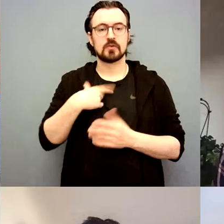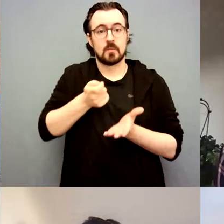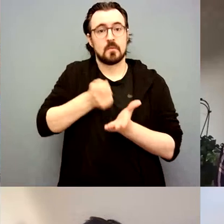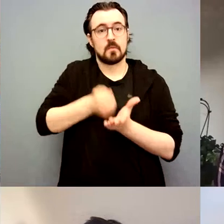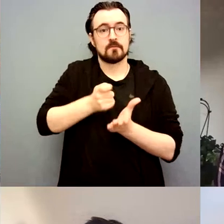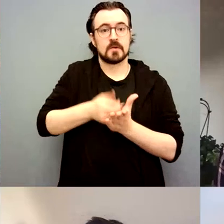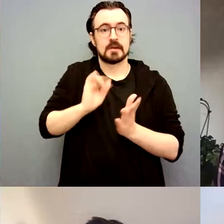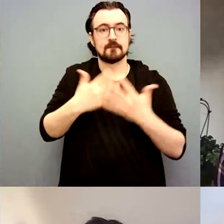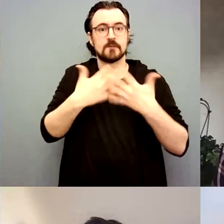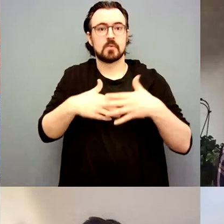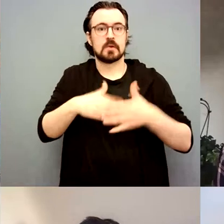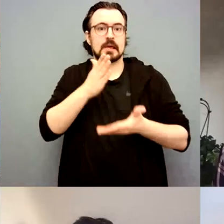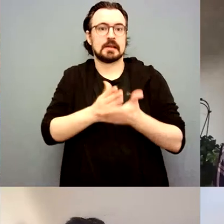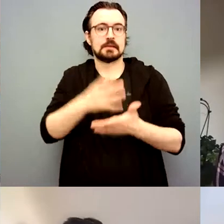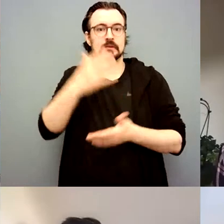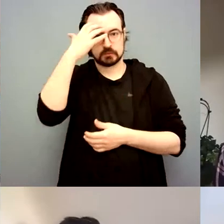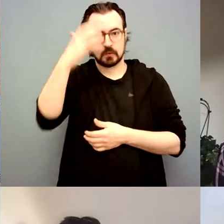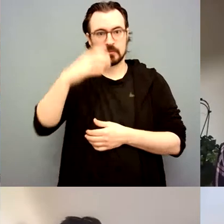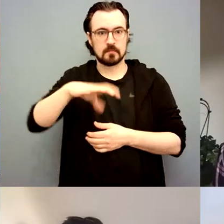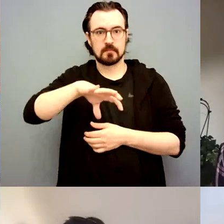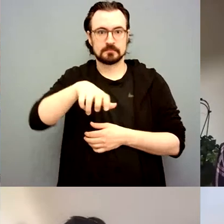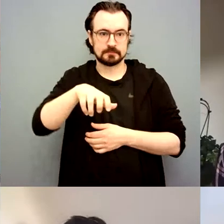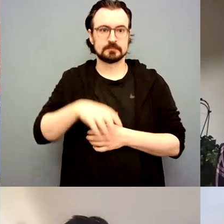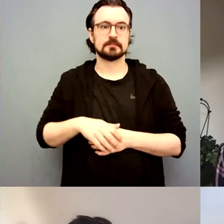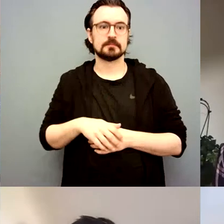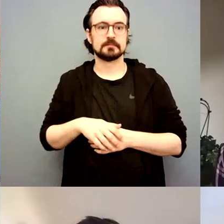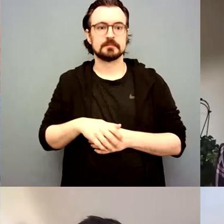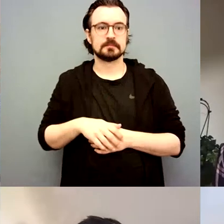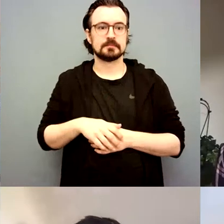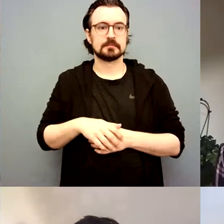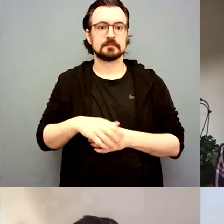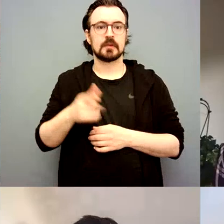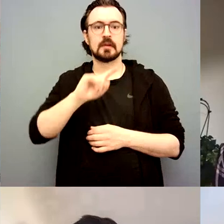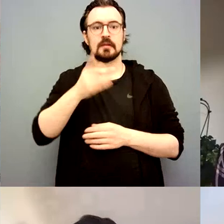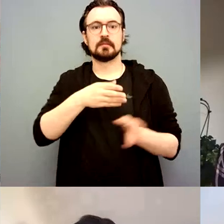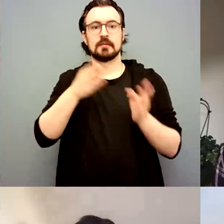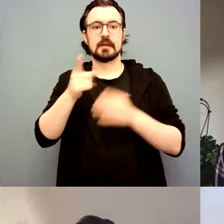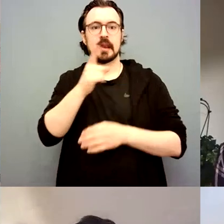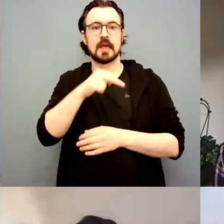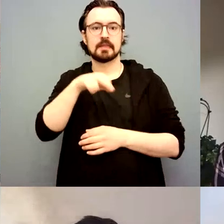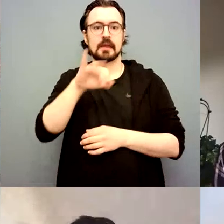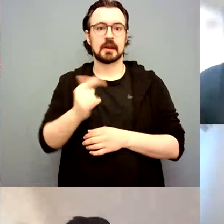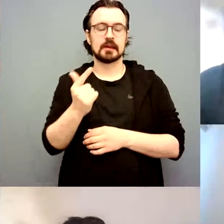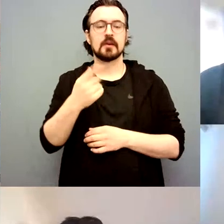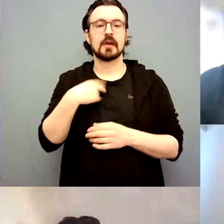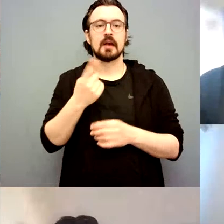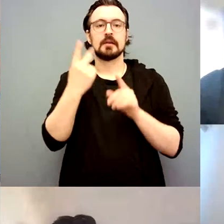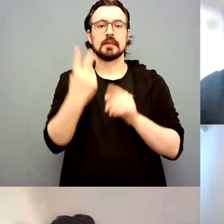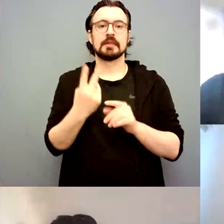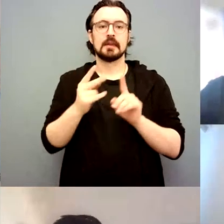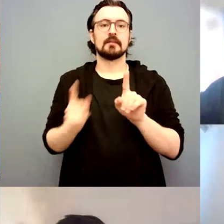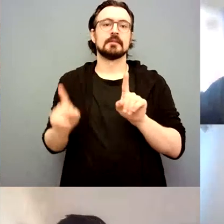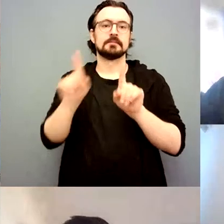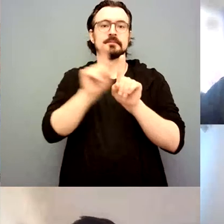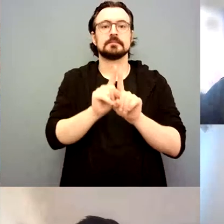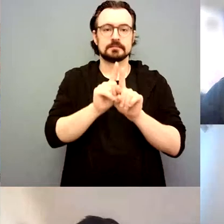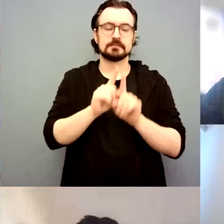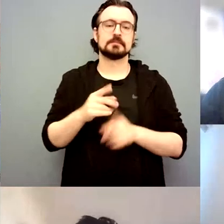i Funktionsrätt Stockholms län. Och vid min sida har jag Lennart Hovestam som är andre vice ordförande i Funktionsrätt Stockholms